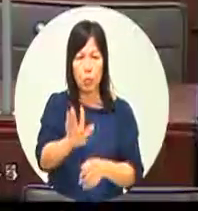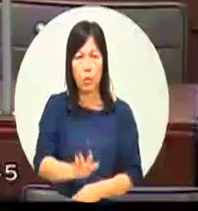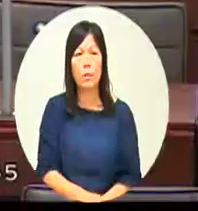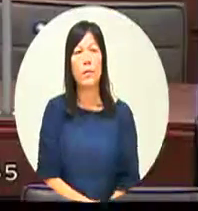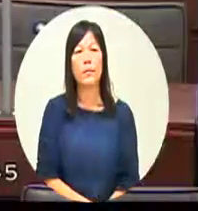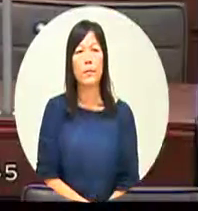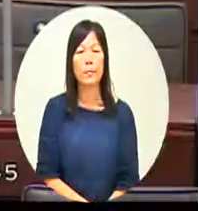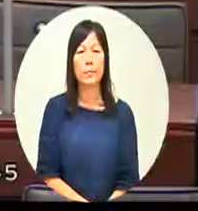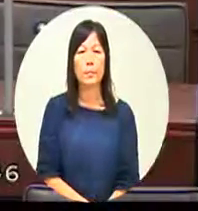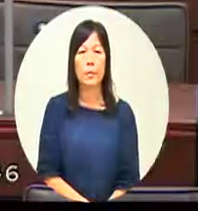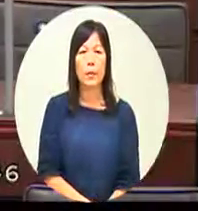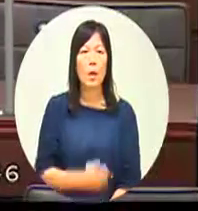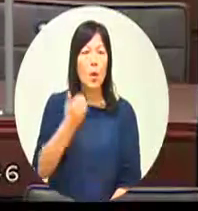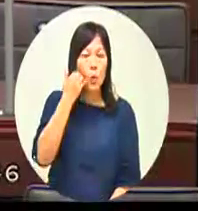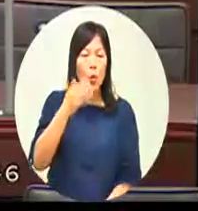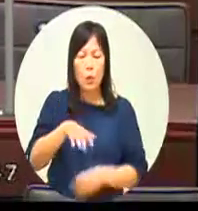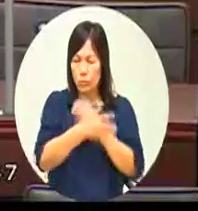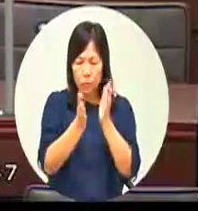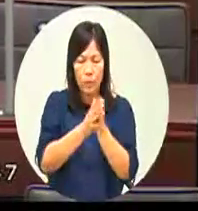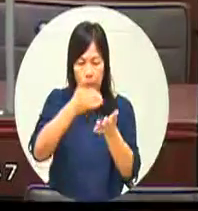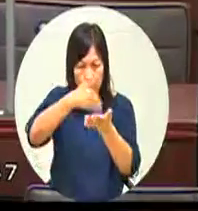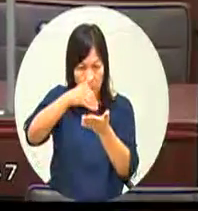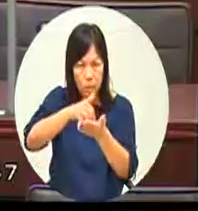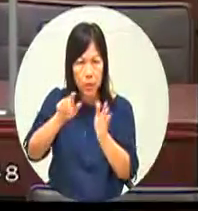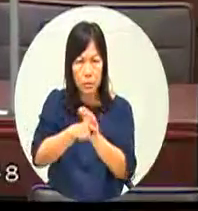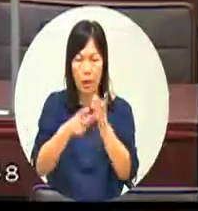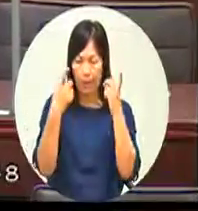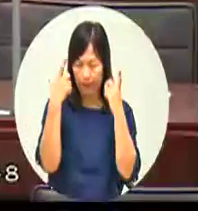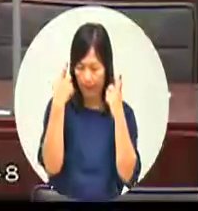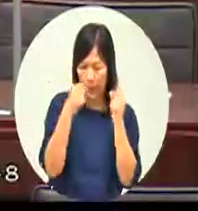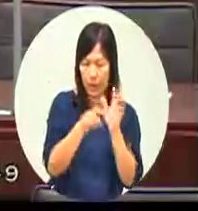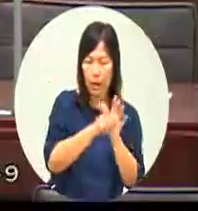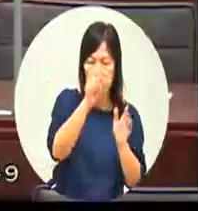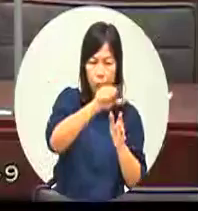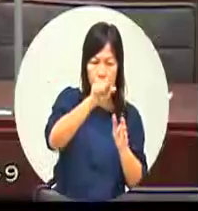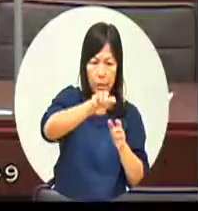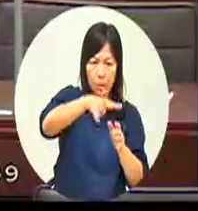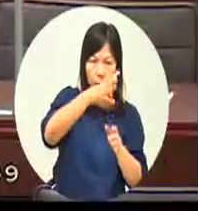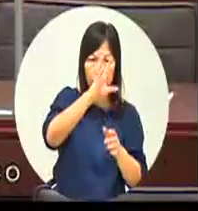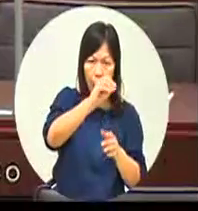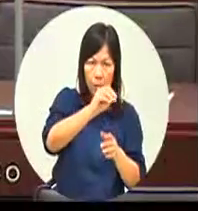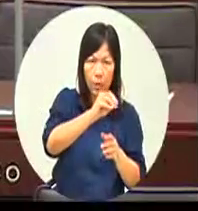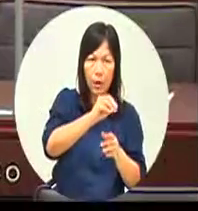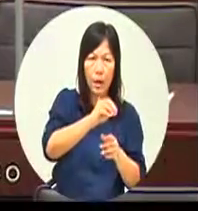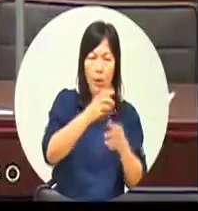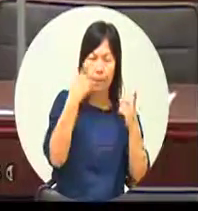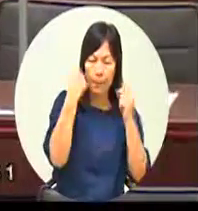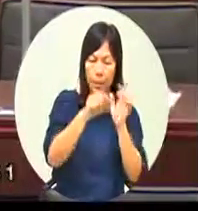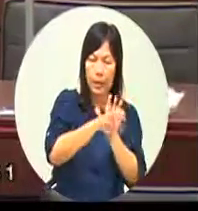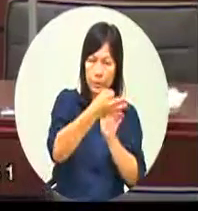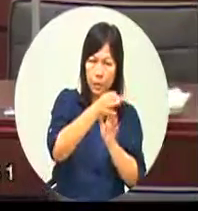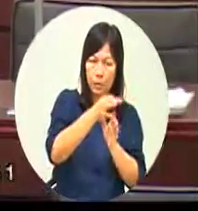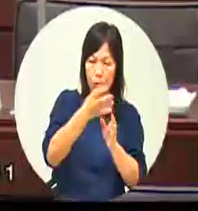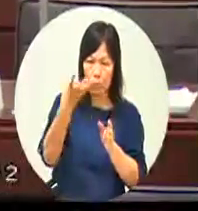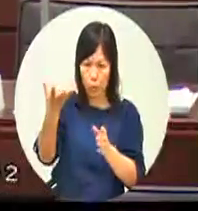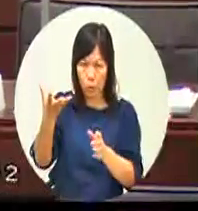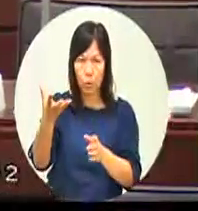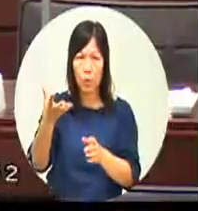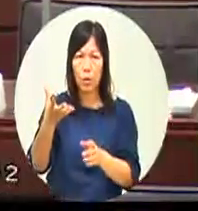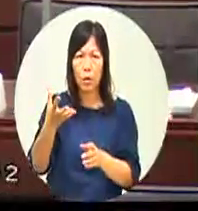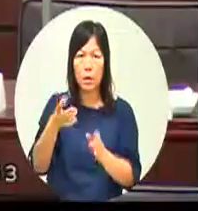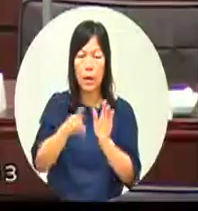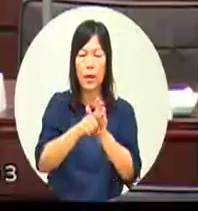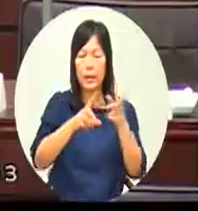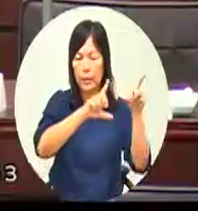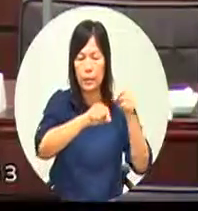哦。如果整个算出来的比原先的5400万，就是他的回馈金的这个钱来得多，当然是按照